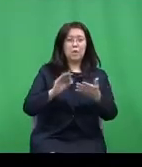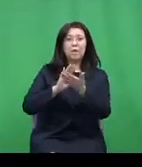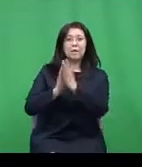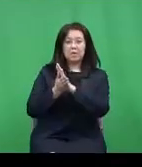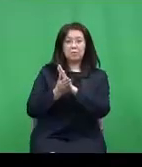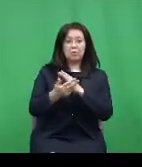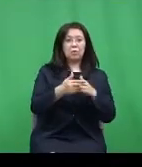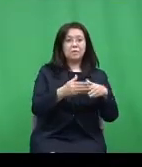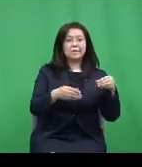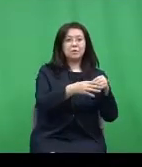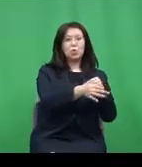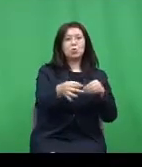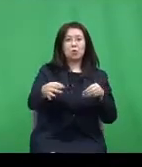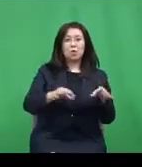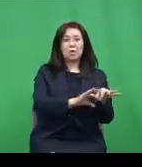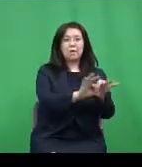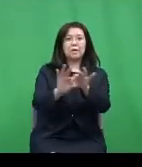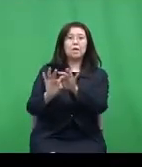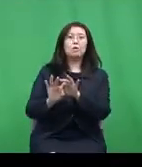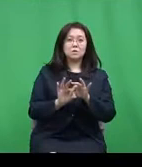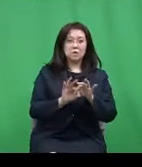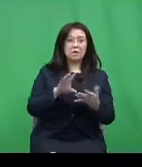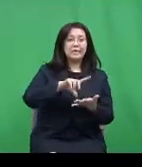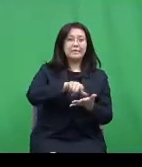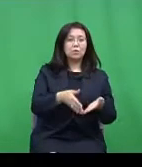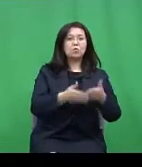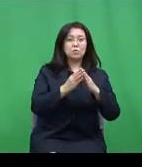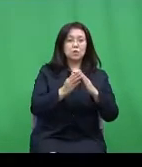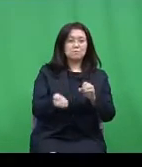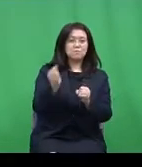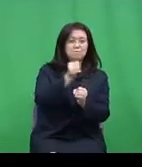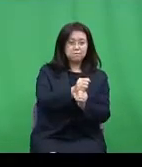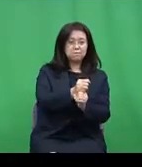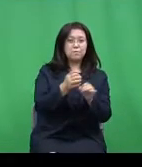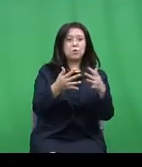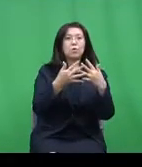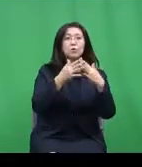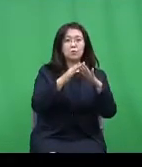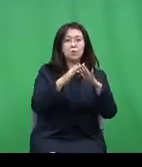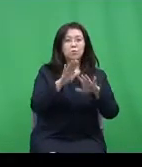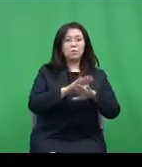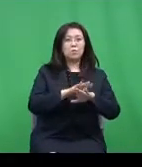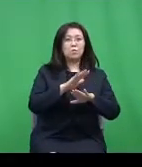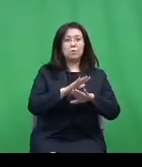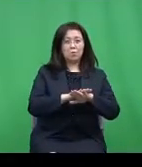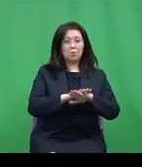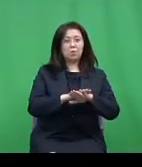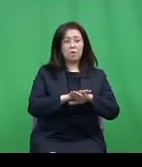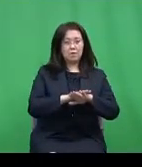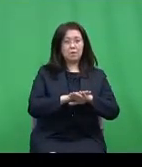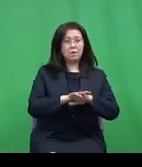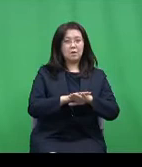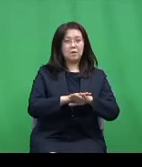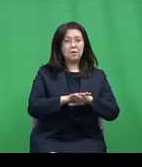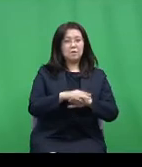ですね、県と市町村が連携しながら地方創生、地域再生をやる、そういう形に